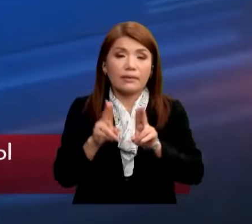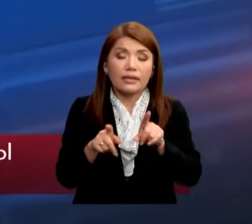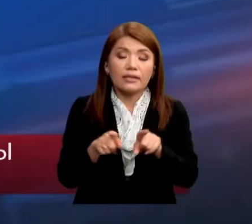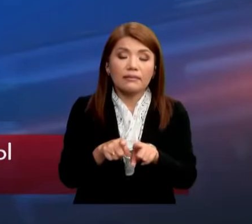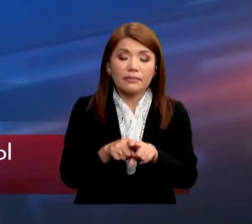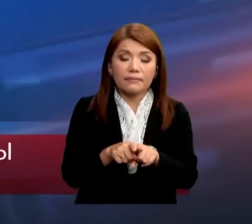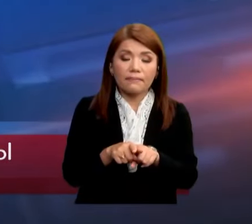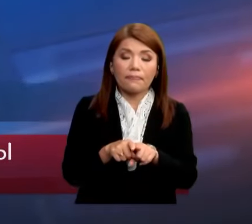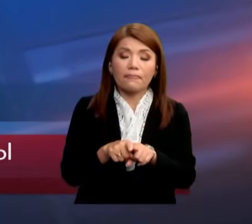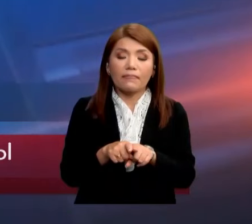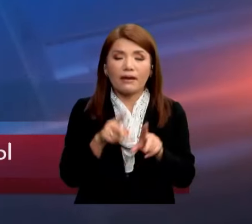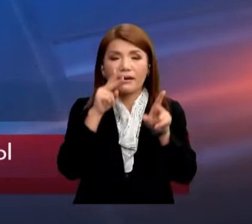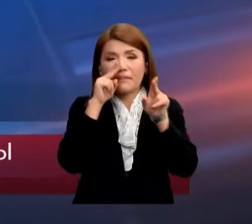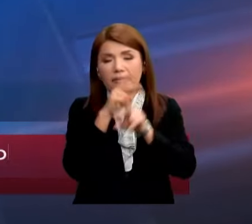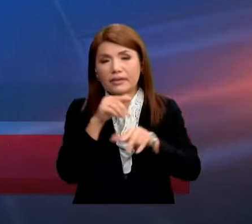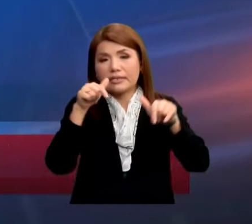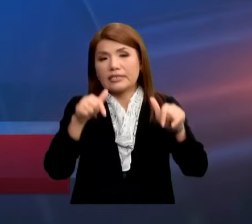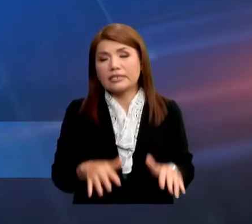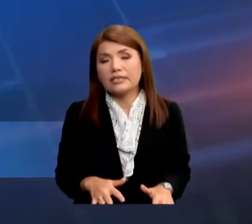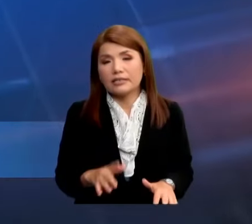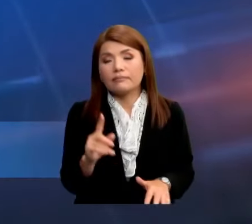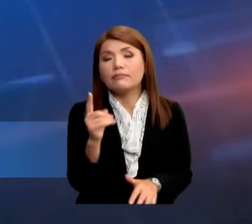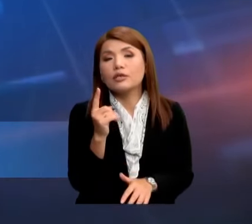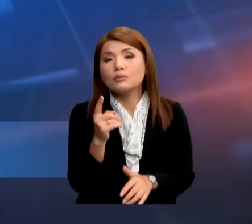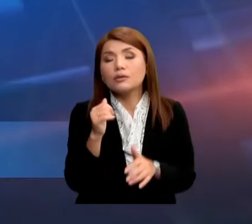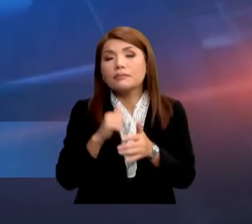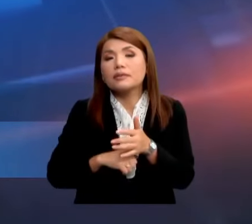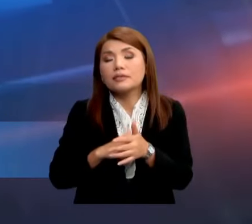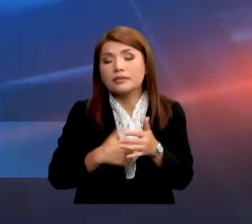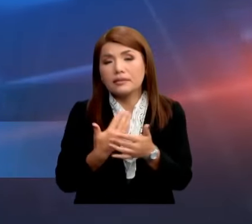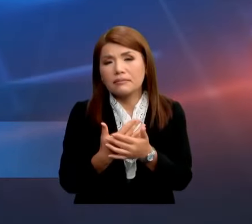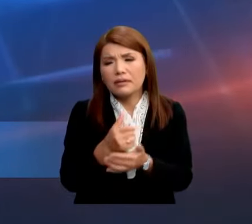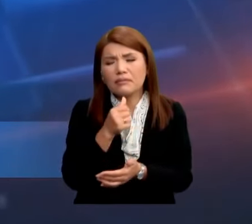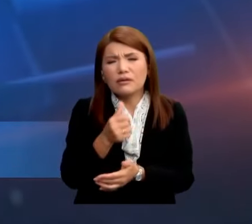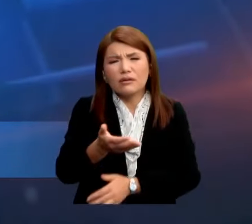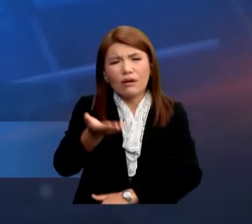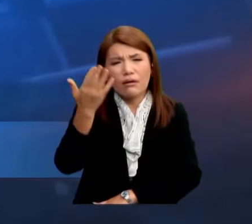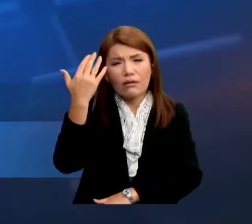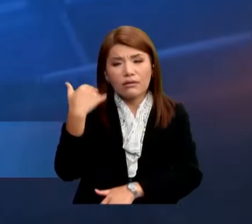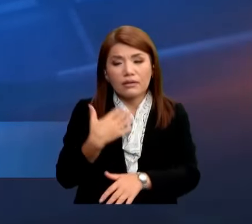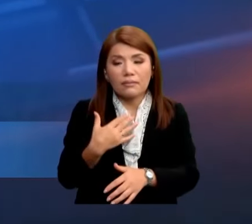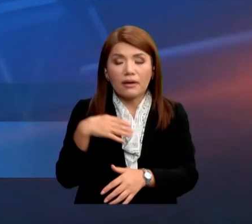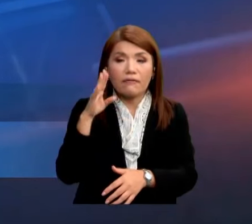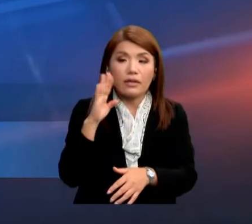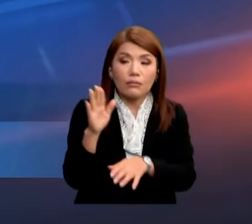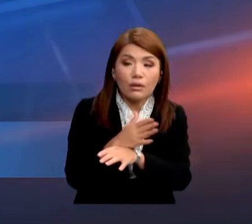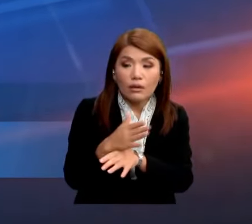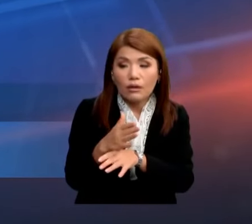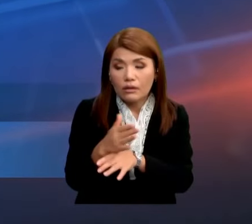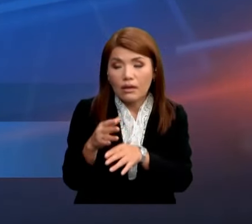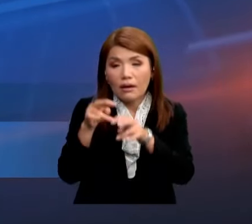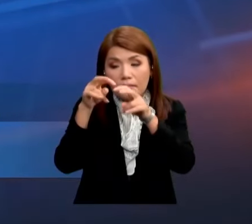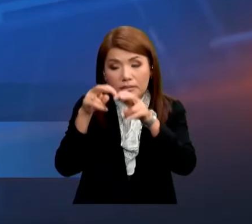кабмина это неправильно рение на подходах прошлого когда водой отдельно воду отдельно